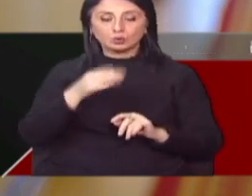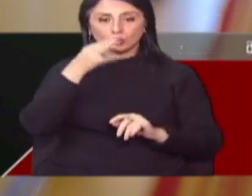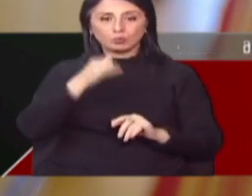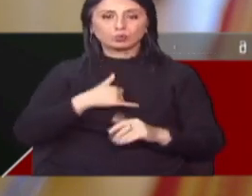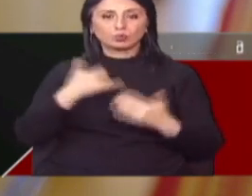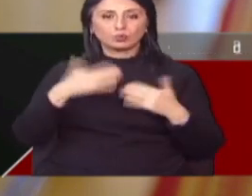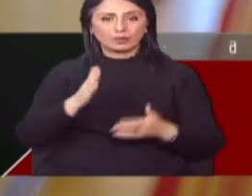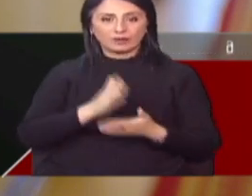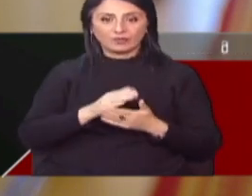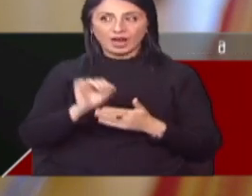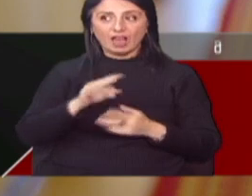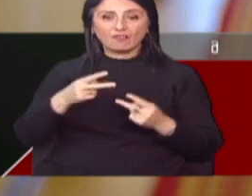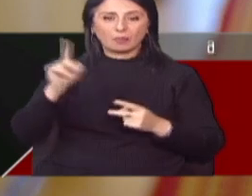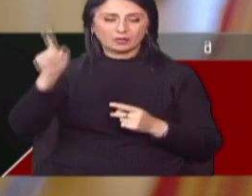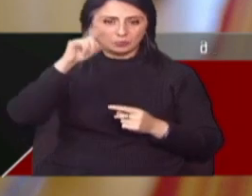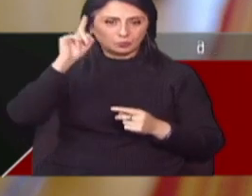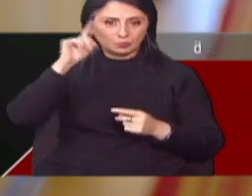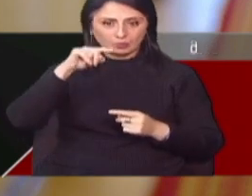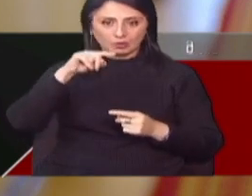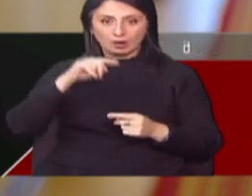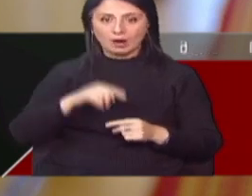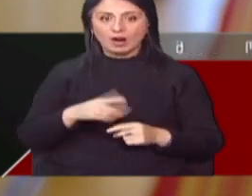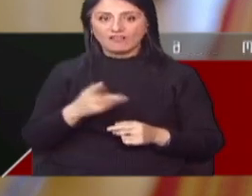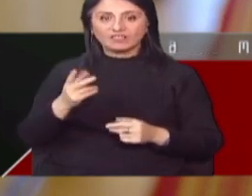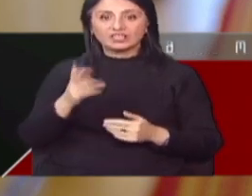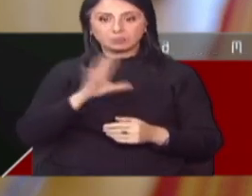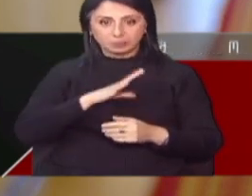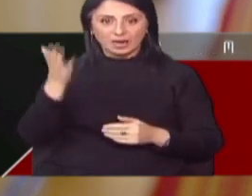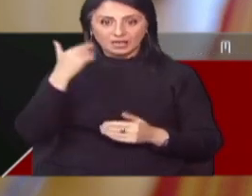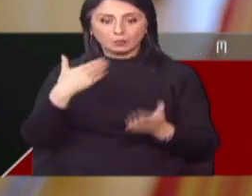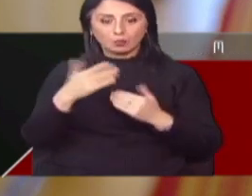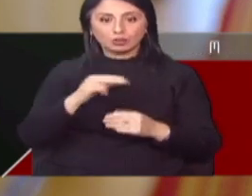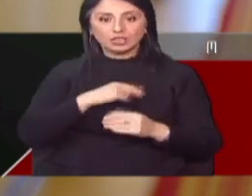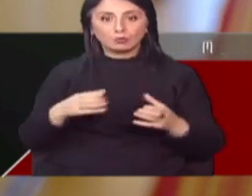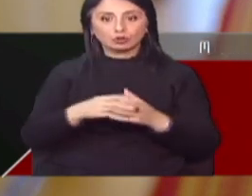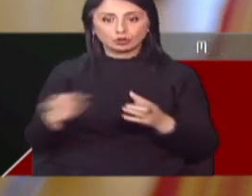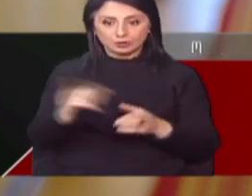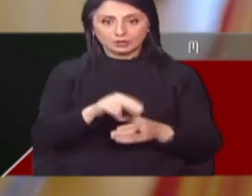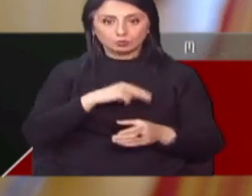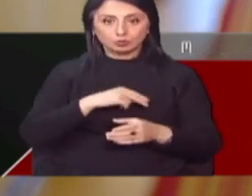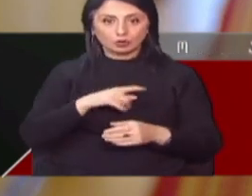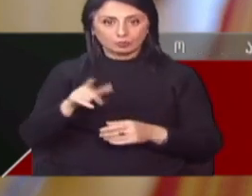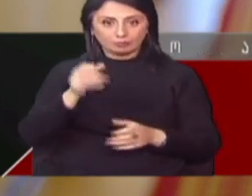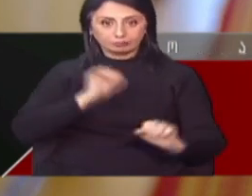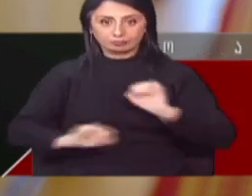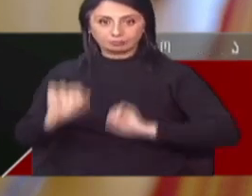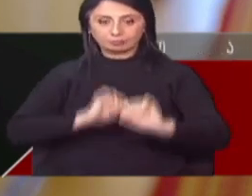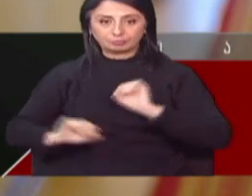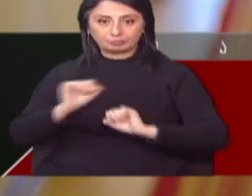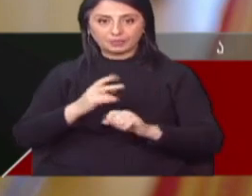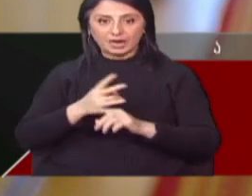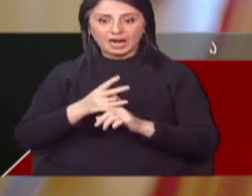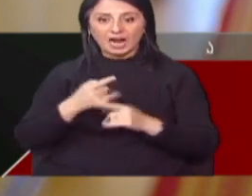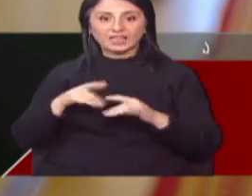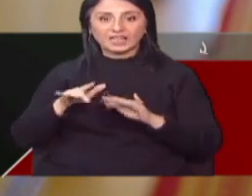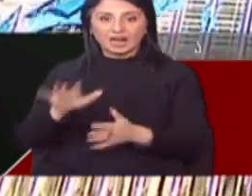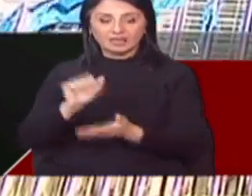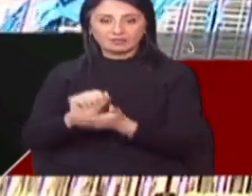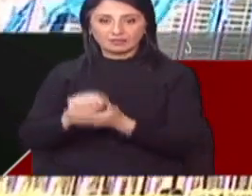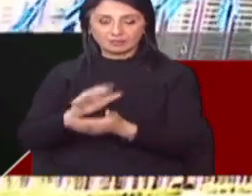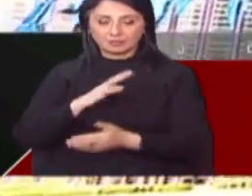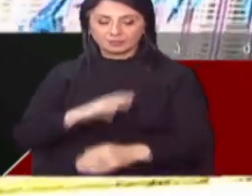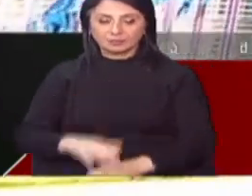გამოცდილება გვაქვს ჩვენც და ევროპელ პარტნიორებსაც, რომლებიც მოუწოდებდნენ სამუშაო ჯგუფებში ემუშავოთ, მაგრამ ესენი რადიკალური პროცესებით იყვნენ